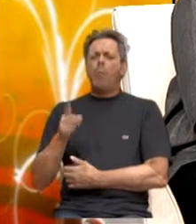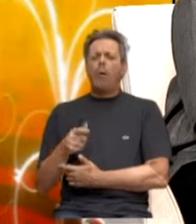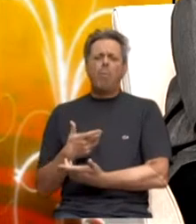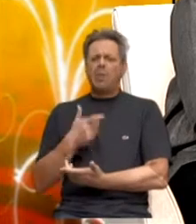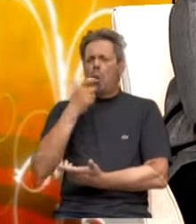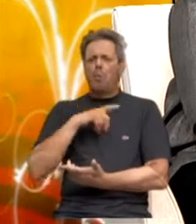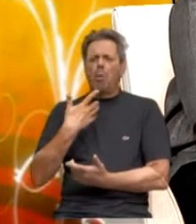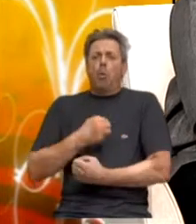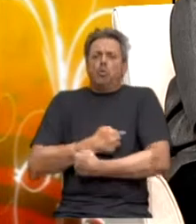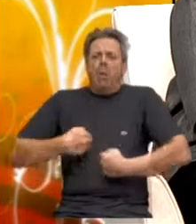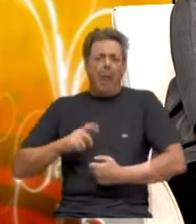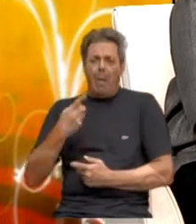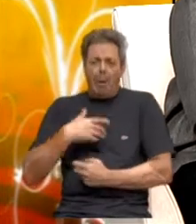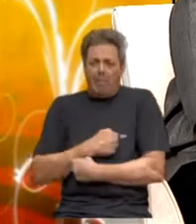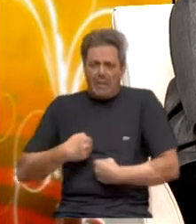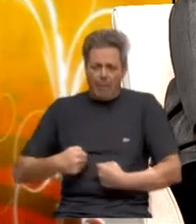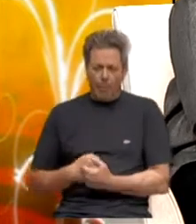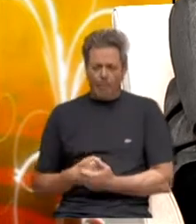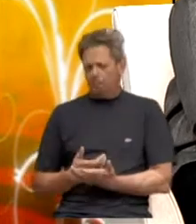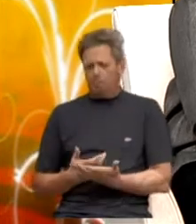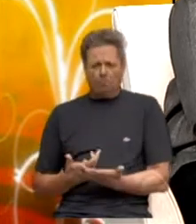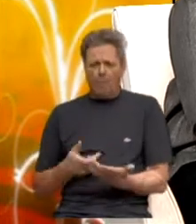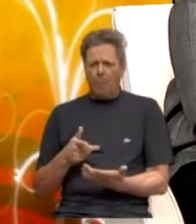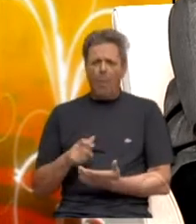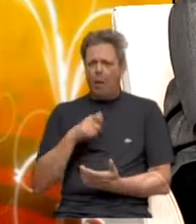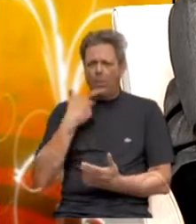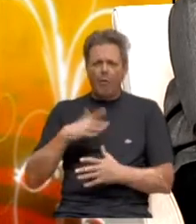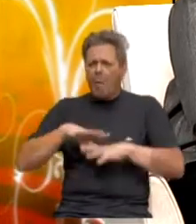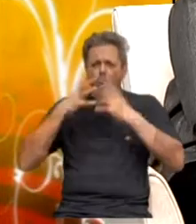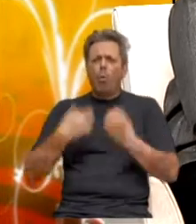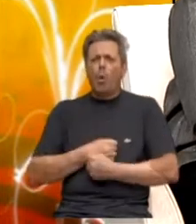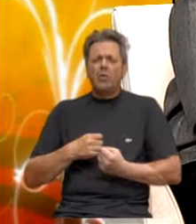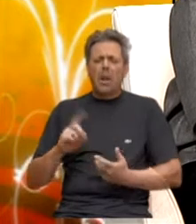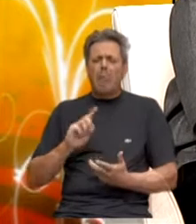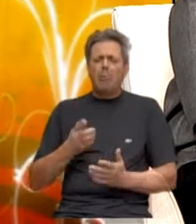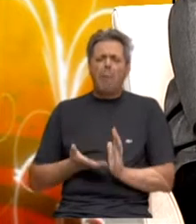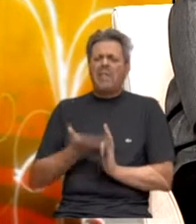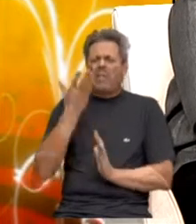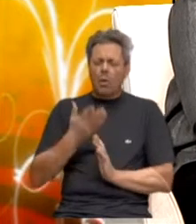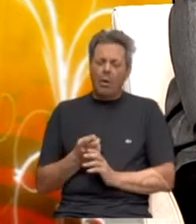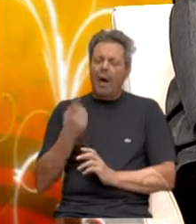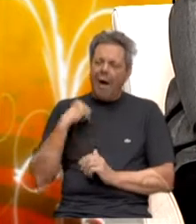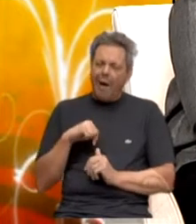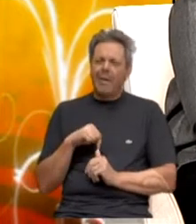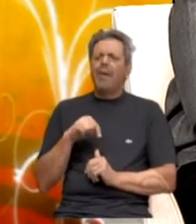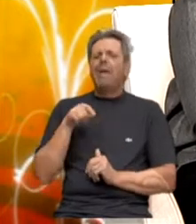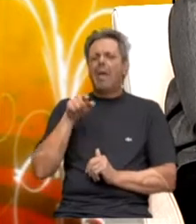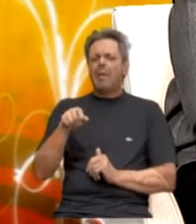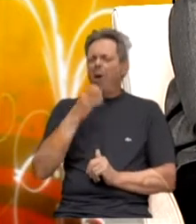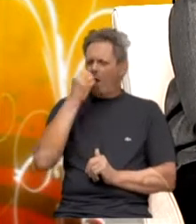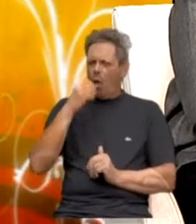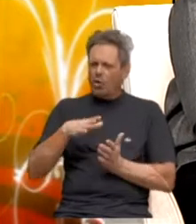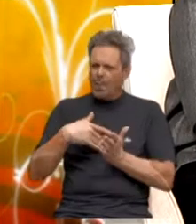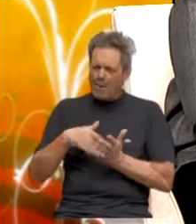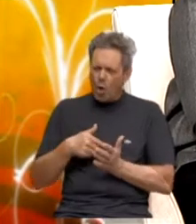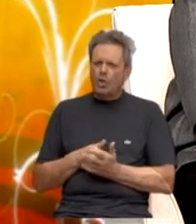niti koje su debele, niti koje imaju ukupni kolesterol, im ne mora biti, ne mora biti jako visok, ali im je LDL,